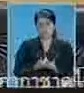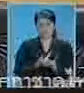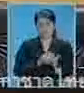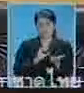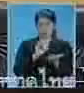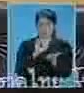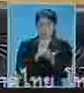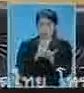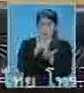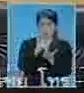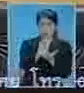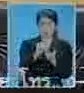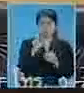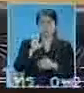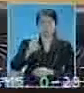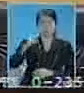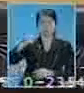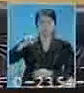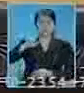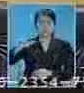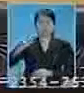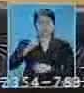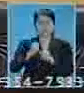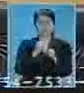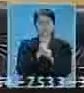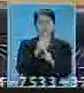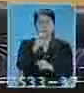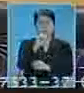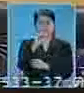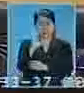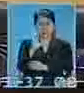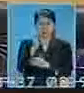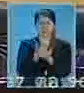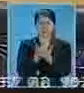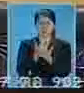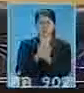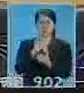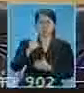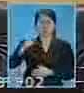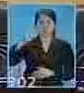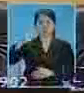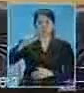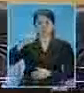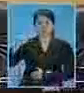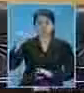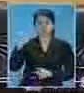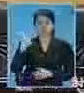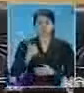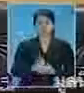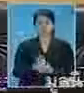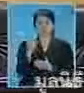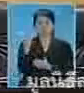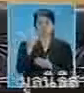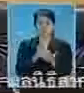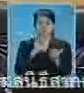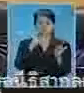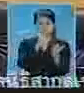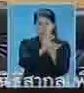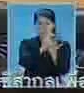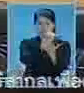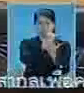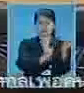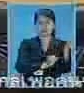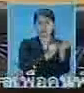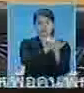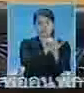40,000 ล้านบาทนะครับในปี55ปีเดียวที่ในช่วงที่ผ่านมาเป็นภาระของท้องถิ่นเข้าม